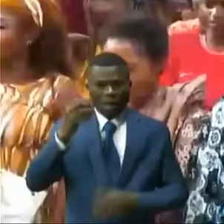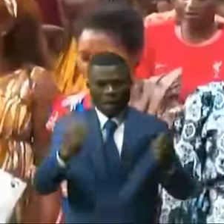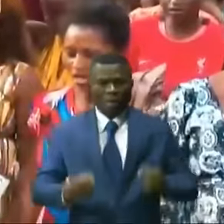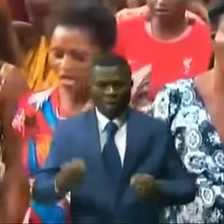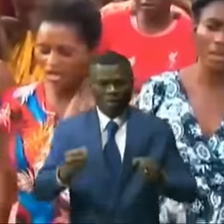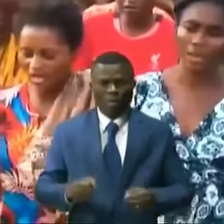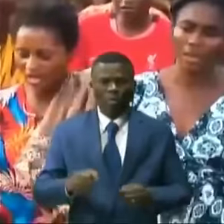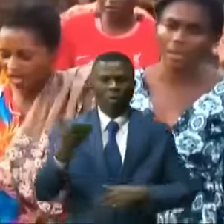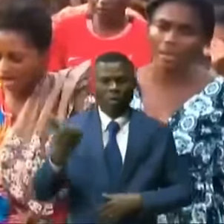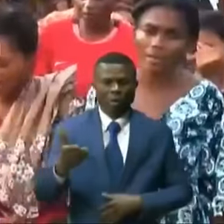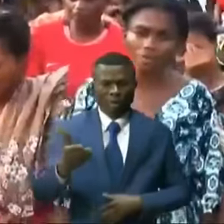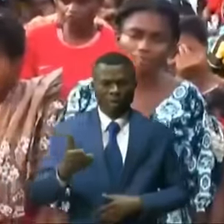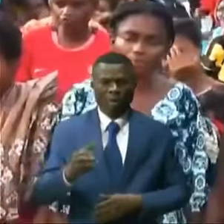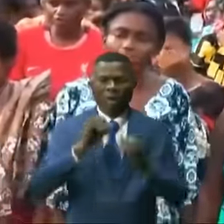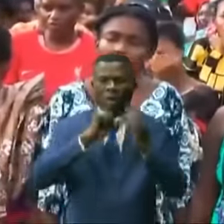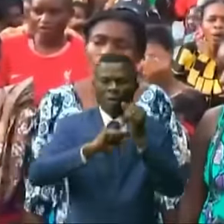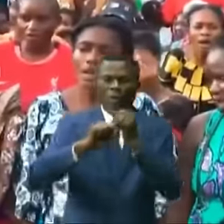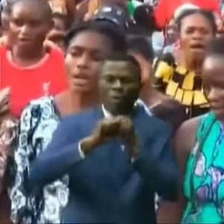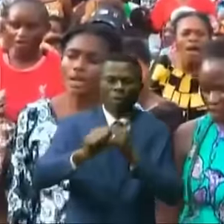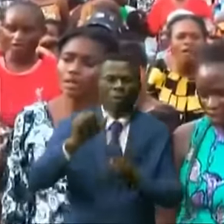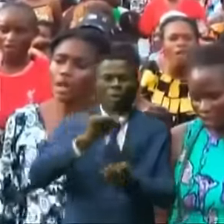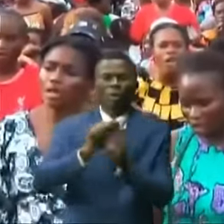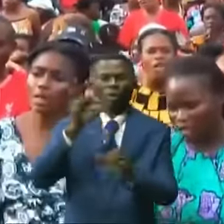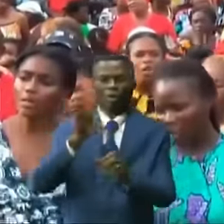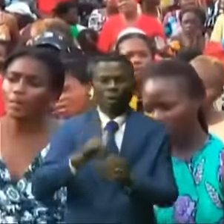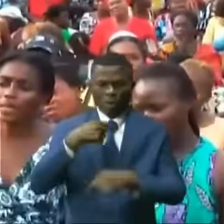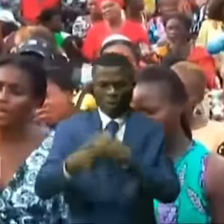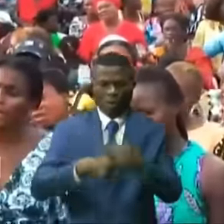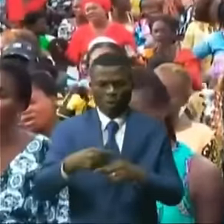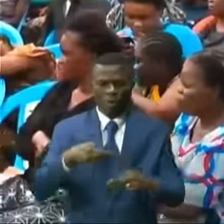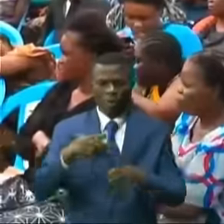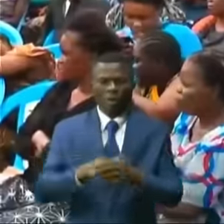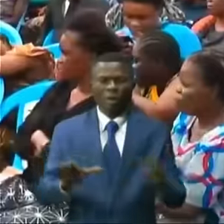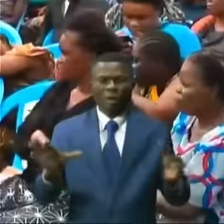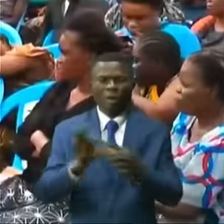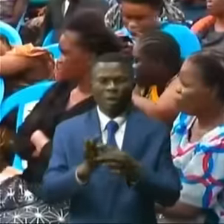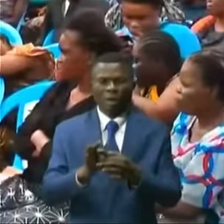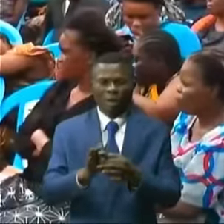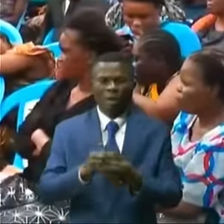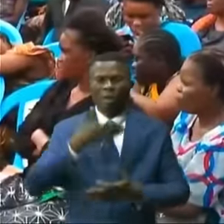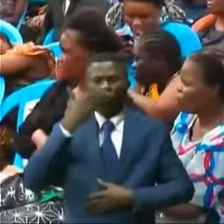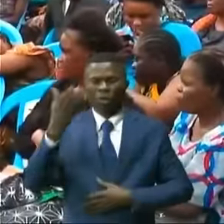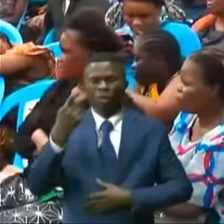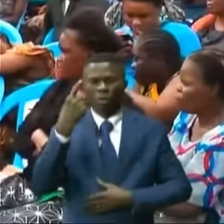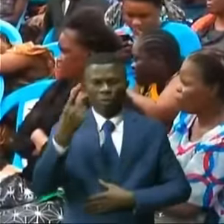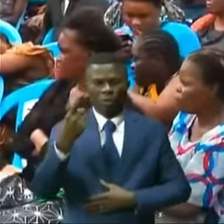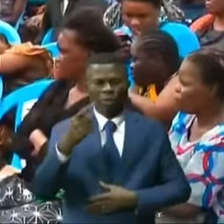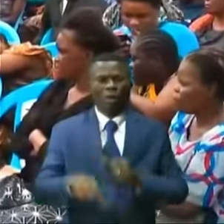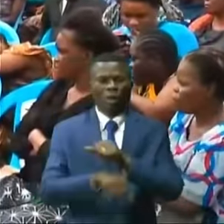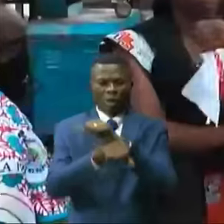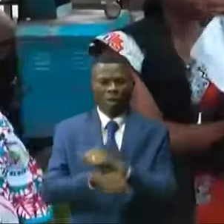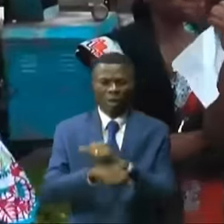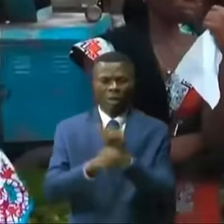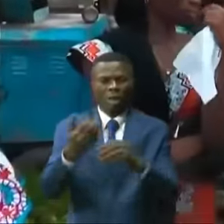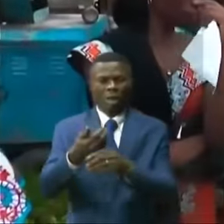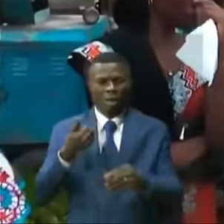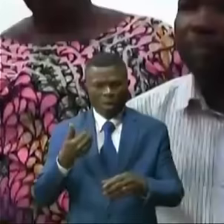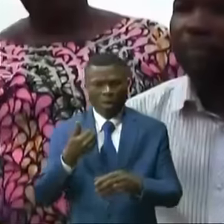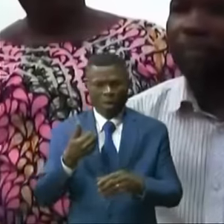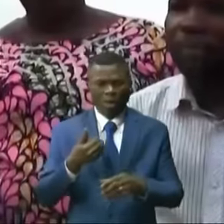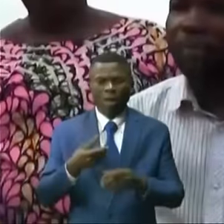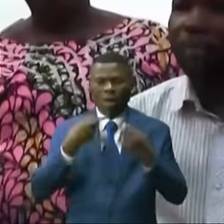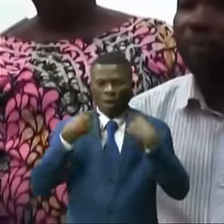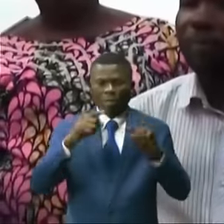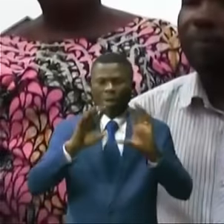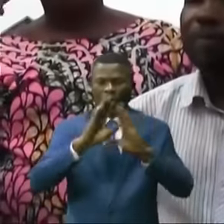lagagombé cette conscientisation électorale a débuté dans une communion de cœur et d'esprit et comme à l'accoutumé peu avant de s'adresser à